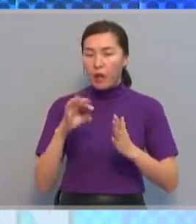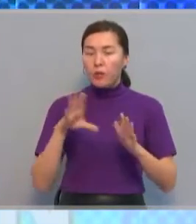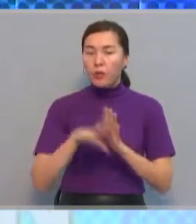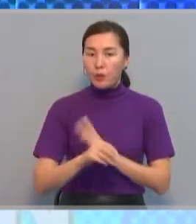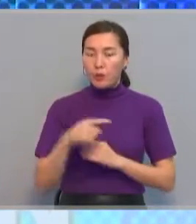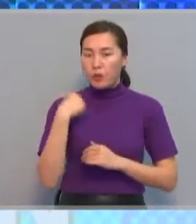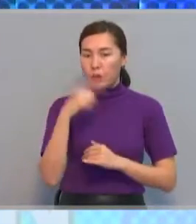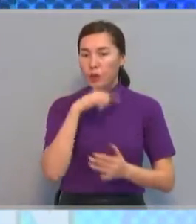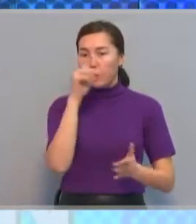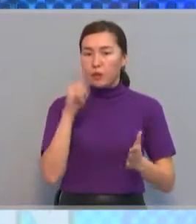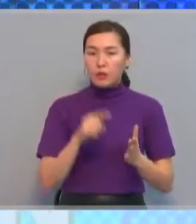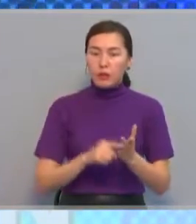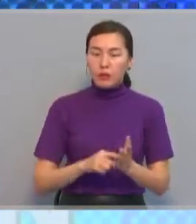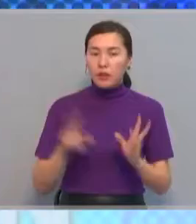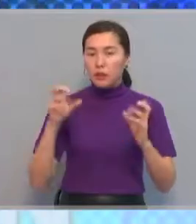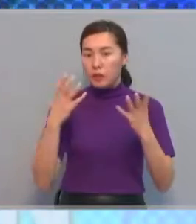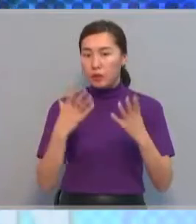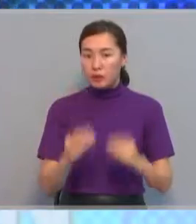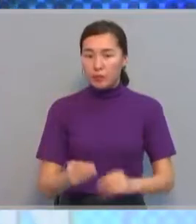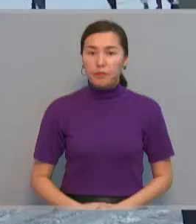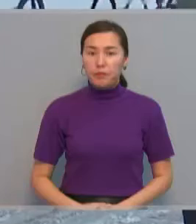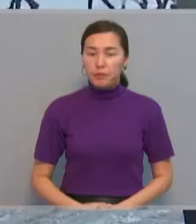включили языковой вопрос, стоящий на повестке дня.